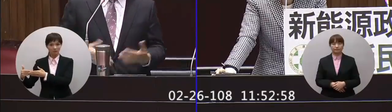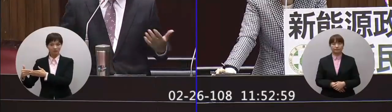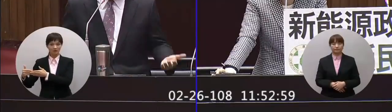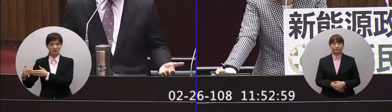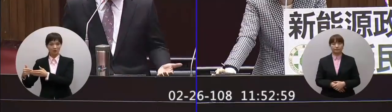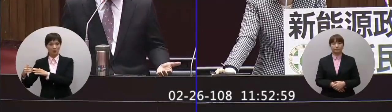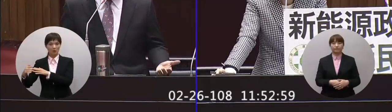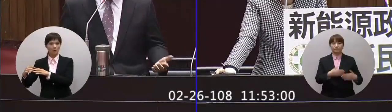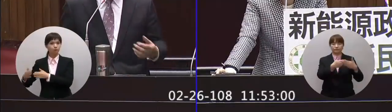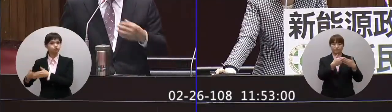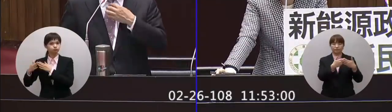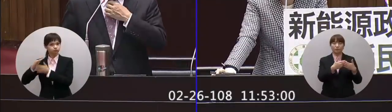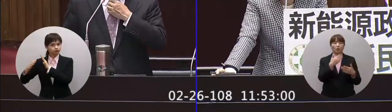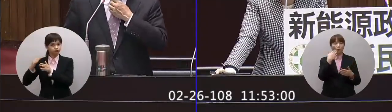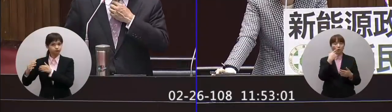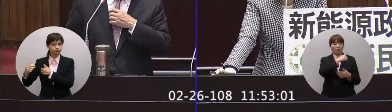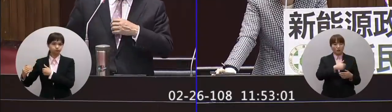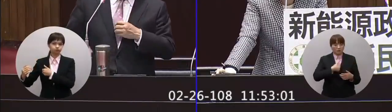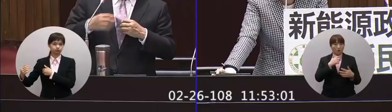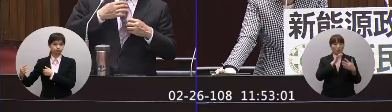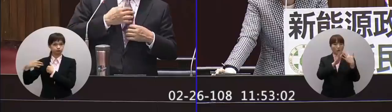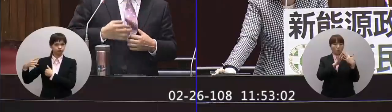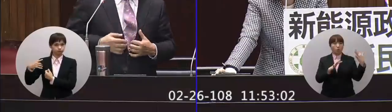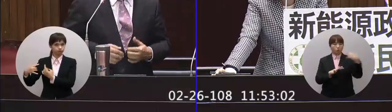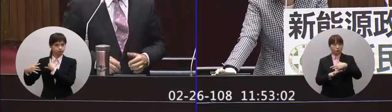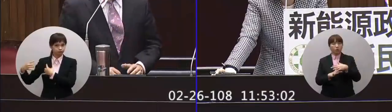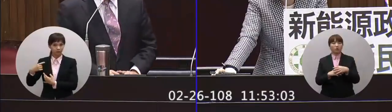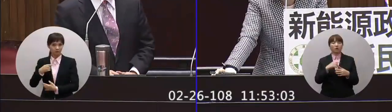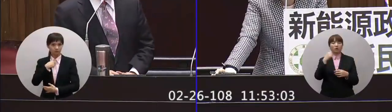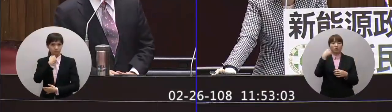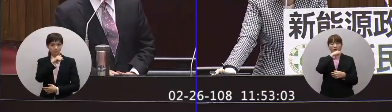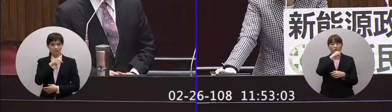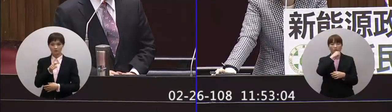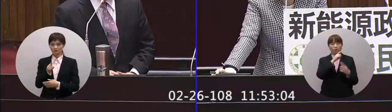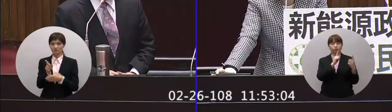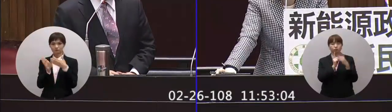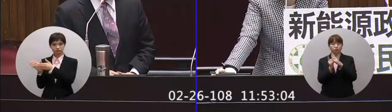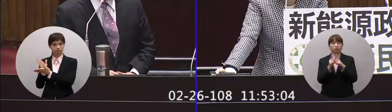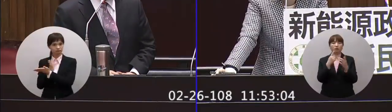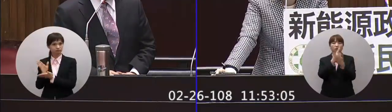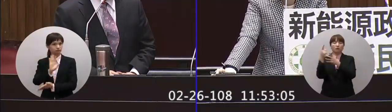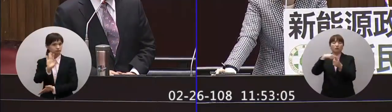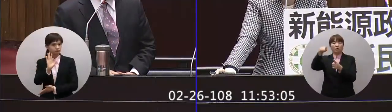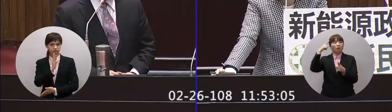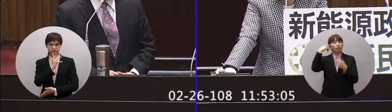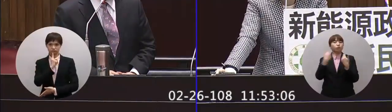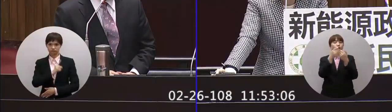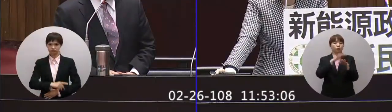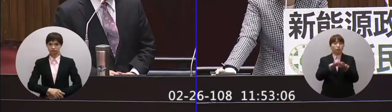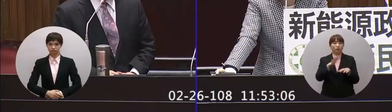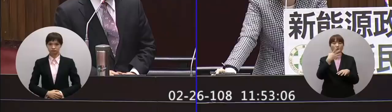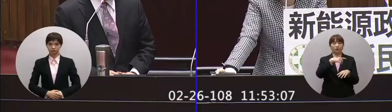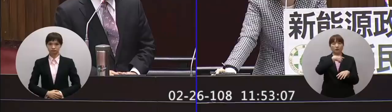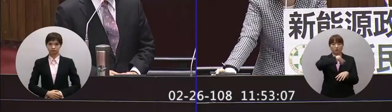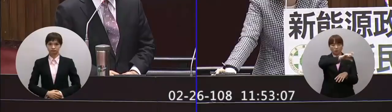怪，我们的国会议员， 大陆如果要武力对抗对付台湾的话，我想每一个人都会反对。但是两岸的关